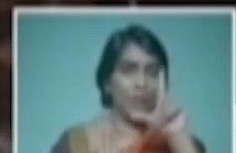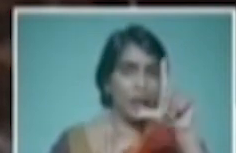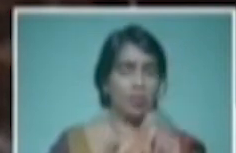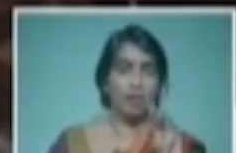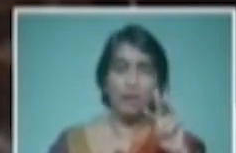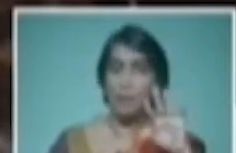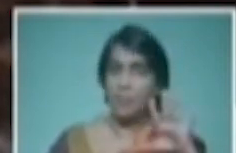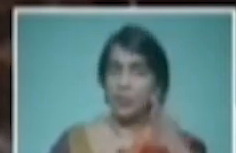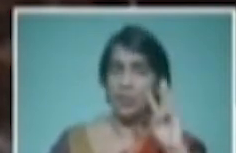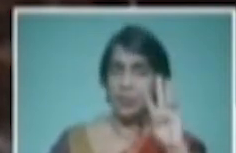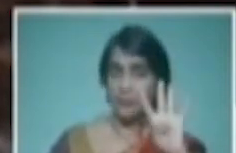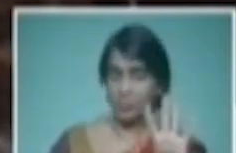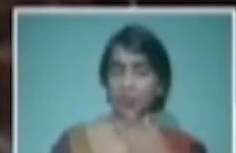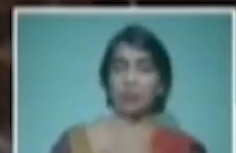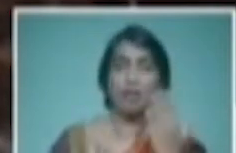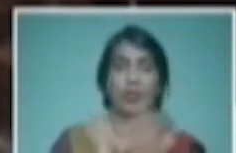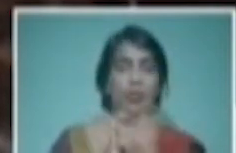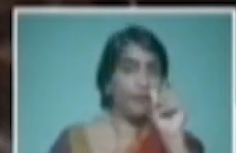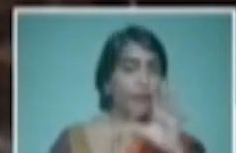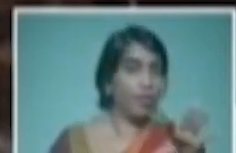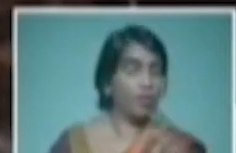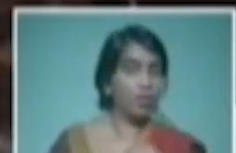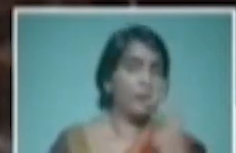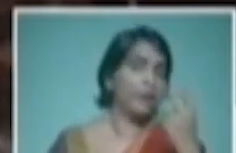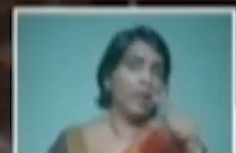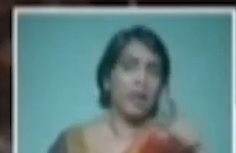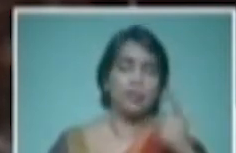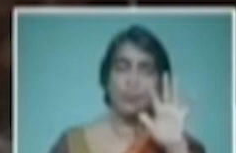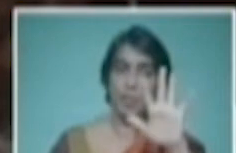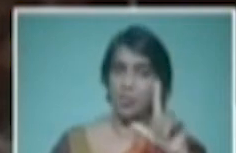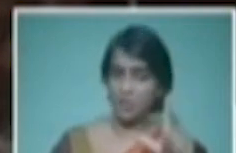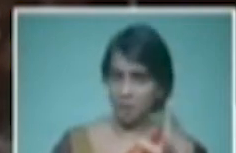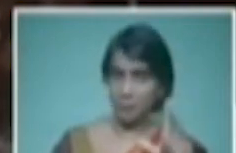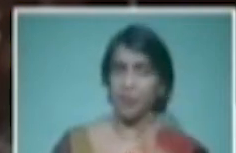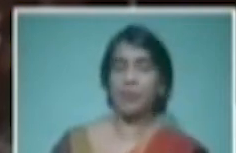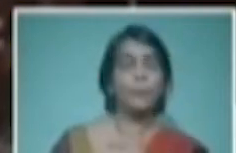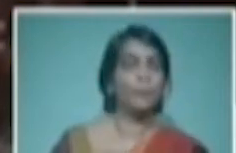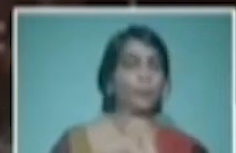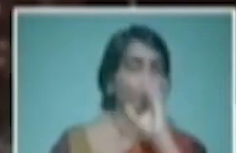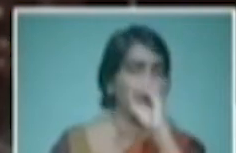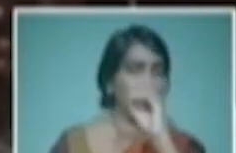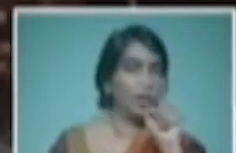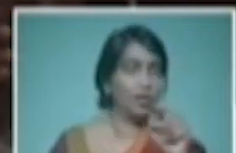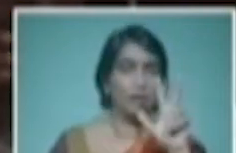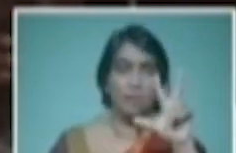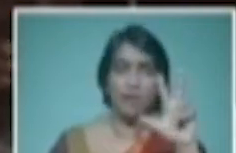වෙනකොට ශිල්ප කලා විෂය තෝරාගෙන තින්නේ 2757යි. ඒ කියන්නේ